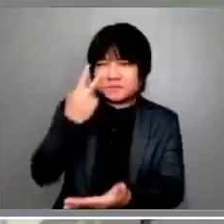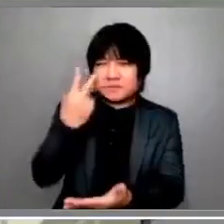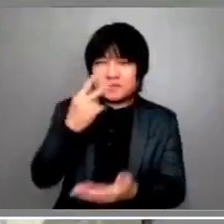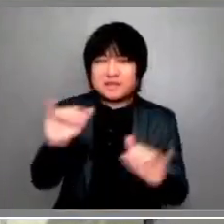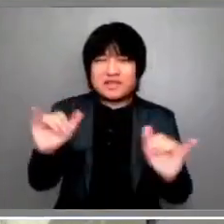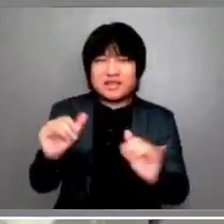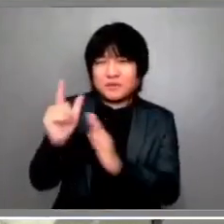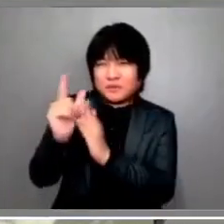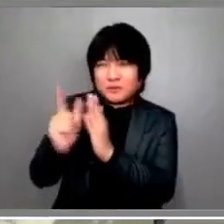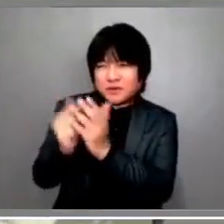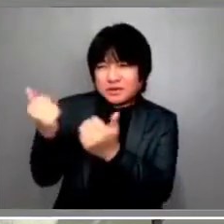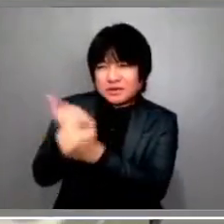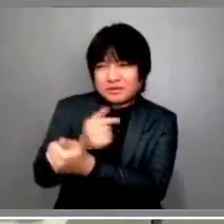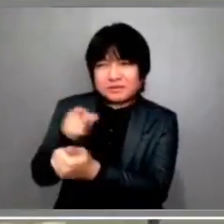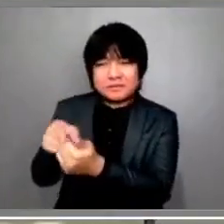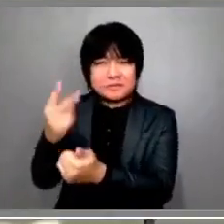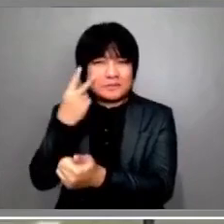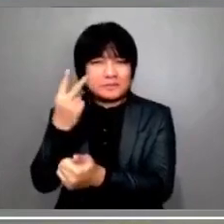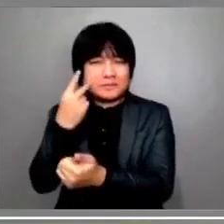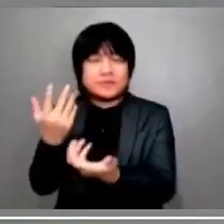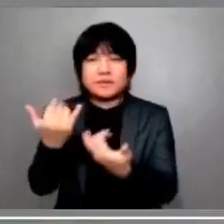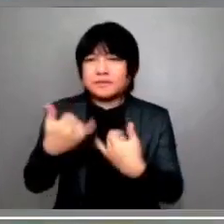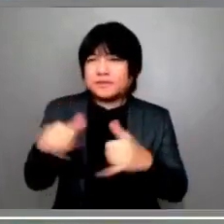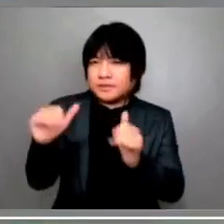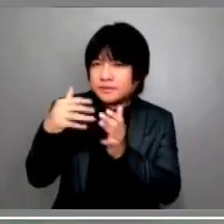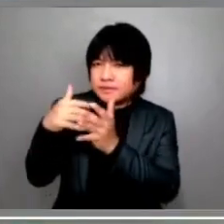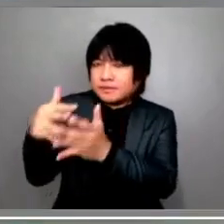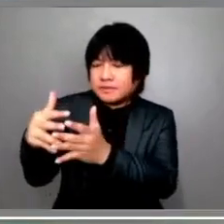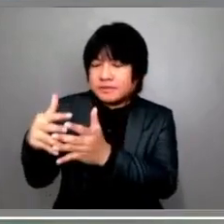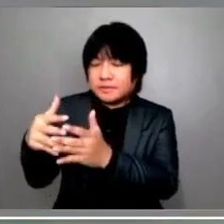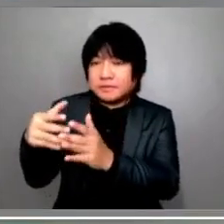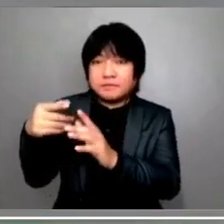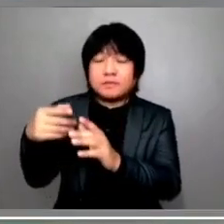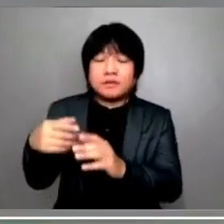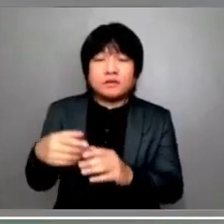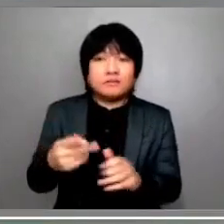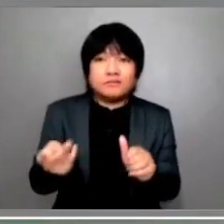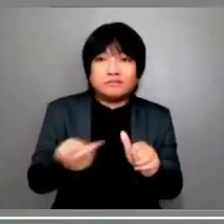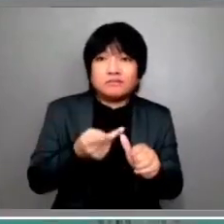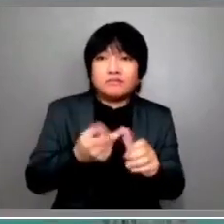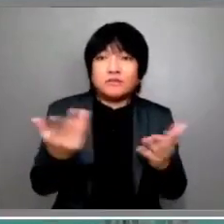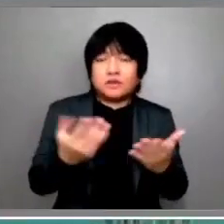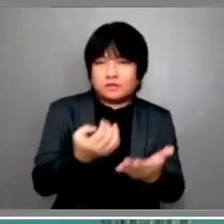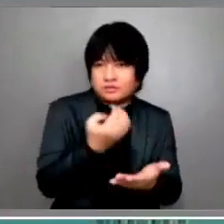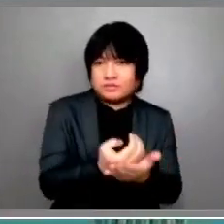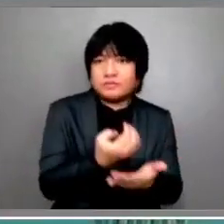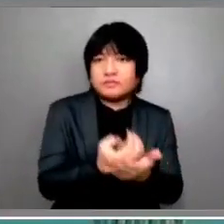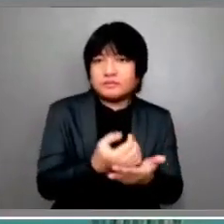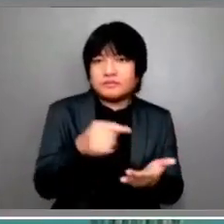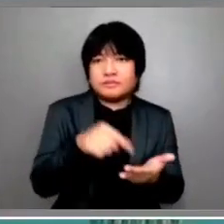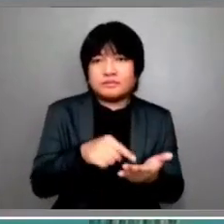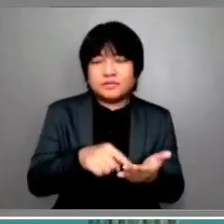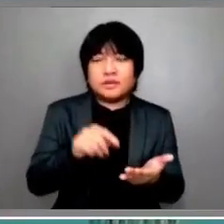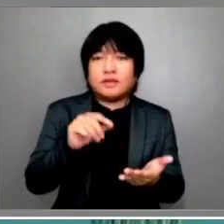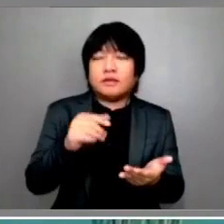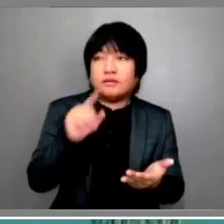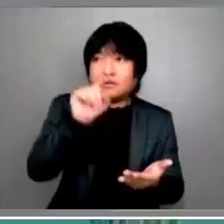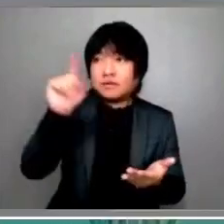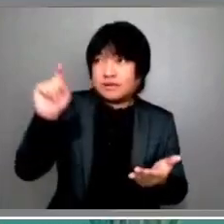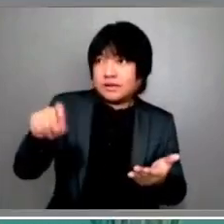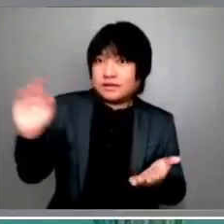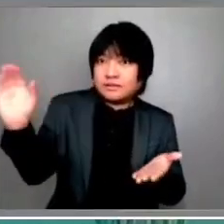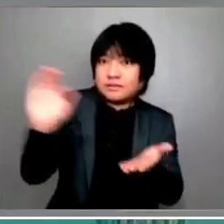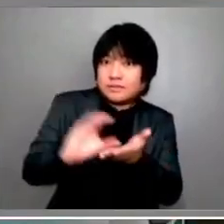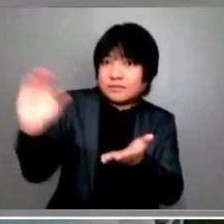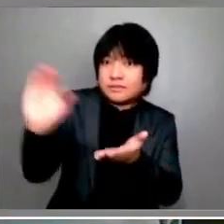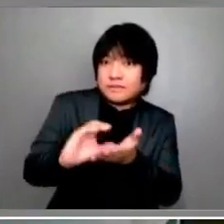itong pag-aralan pero ang pinag-uusapan daw ay ang Economic provisions na mahad langang sa mga potential investors Ani ang pag-aaral ay hindi